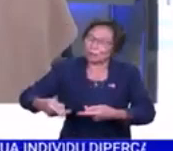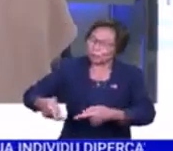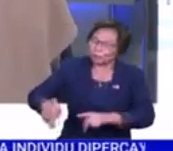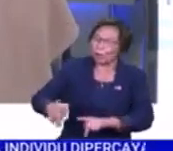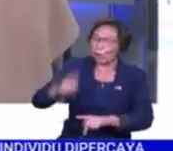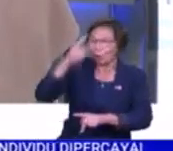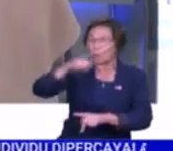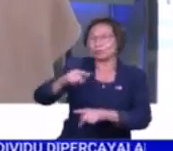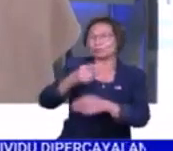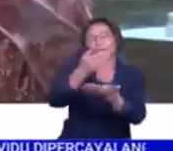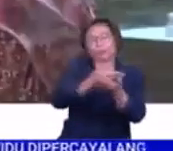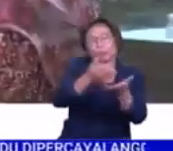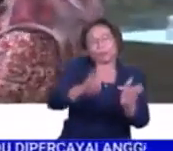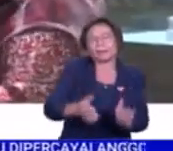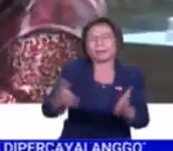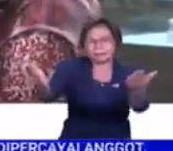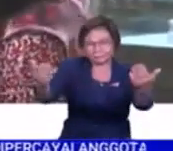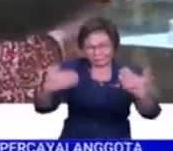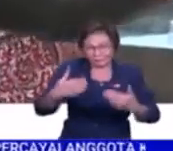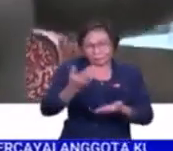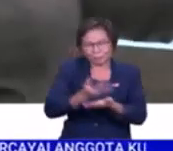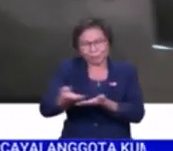peluang untuk pelanggan membeli belah.